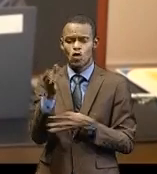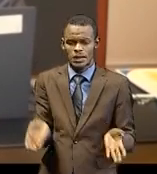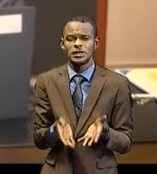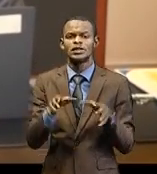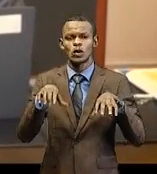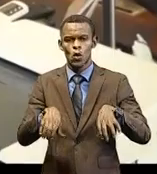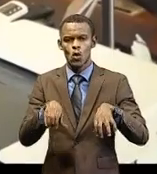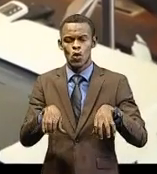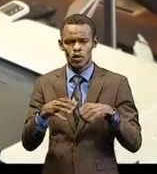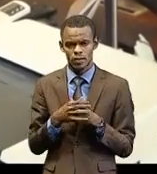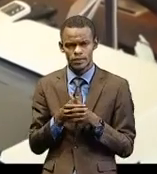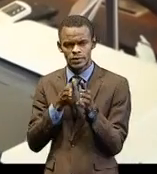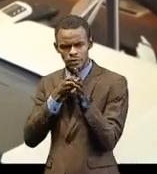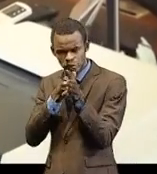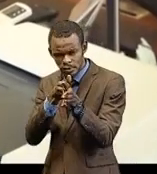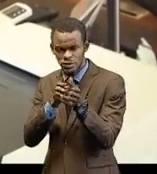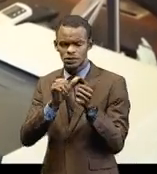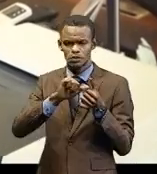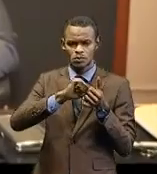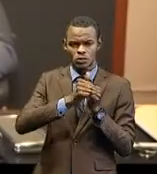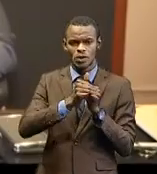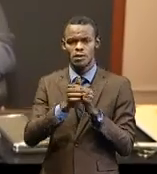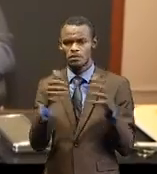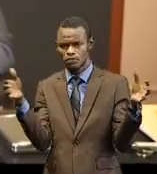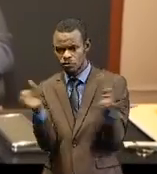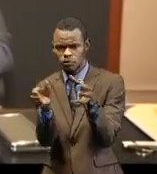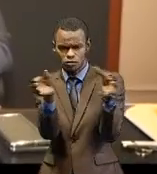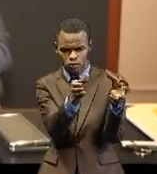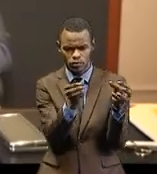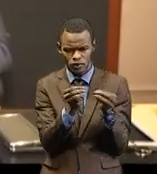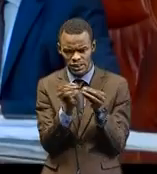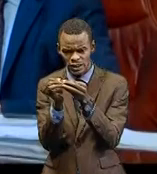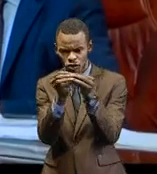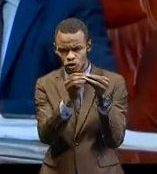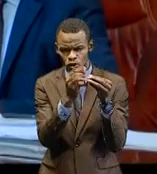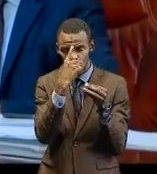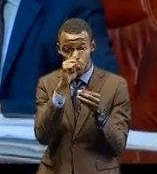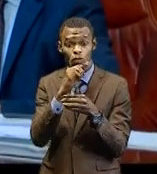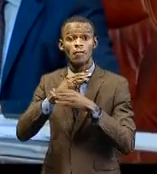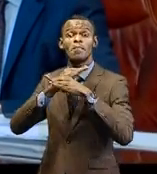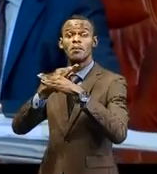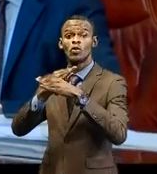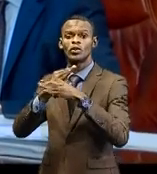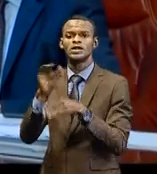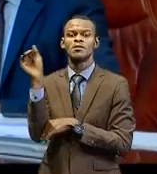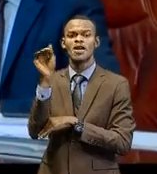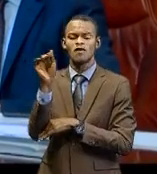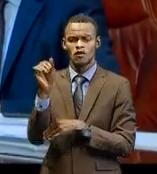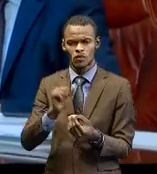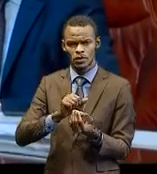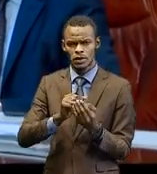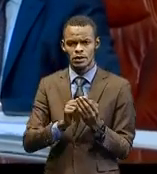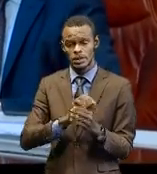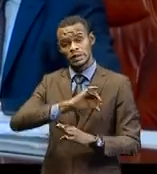poursuite de l'opérationnalisation du Conseil consultatif national des forêts, l'élaboration d'une politique forestière nationale pour